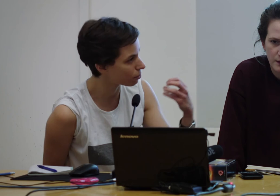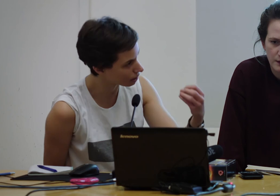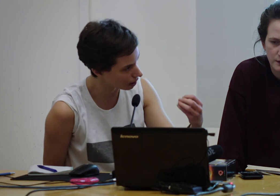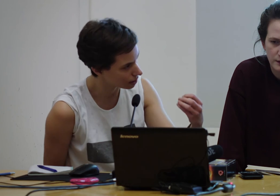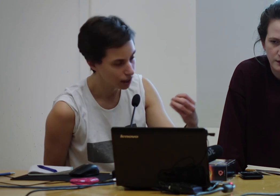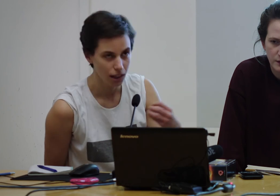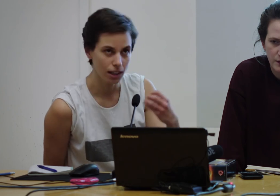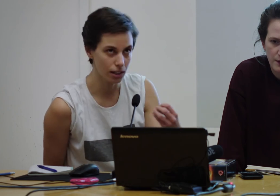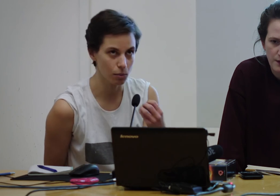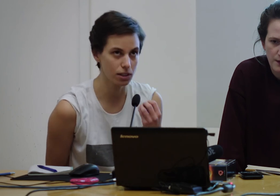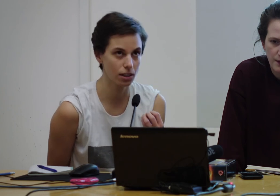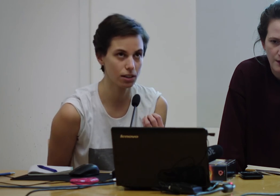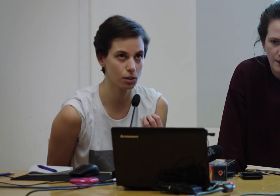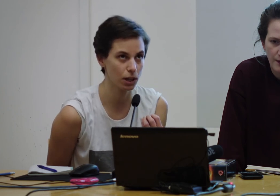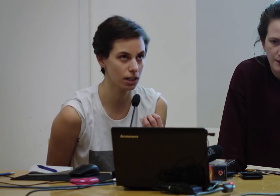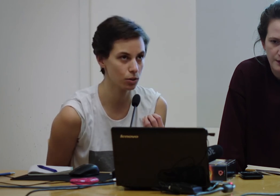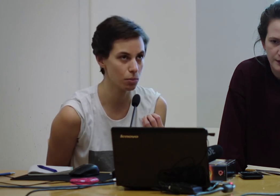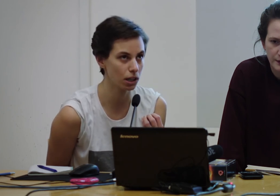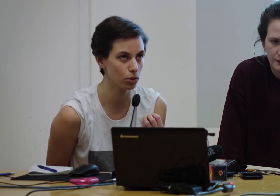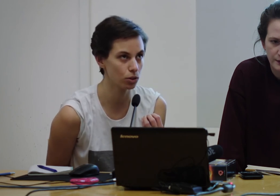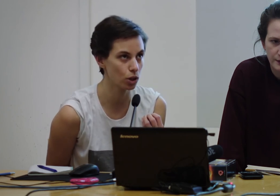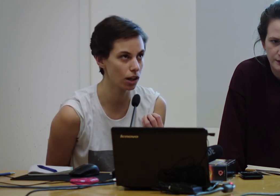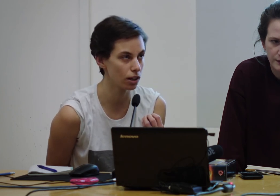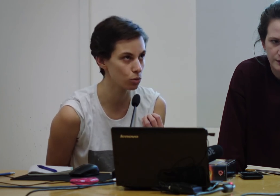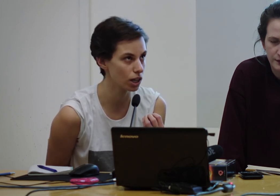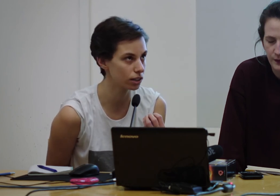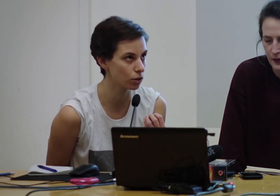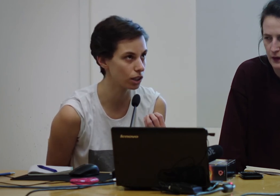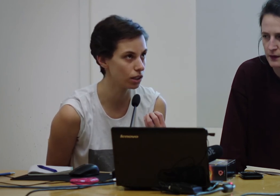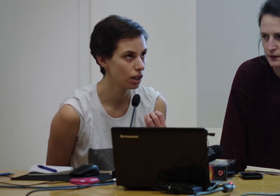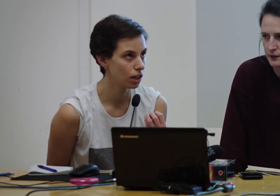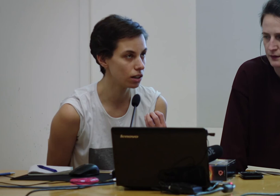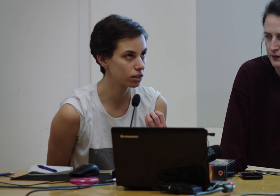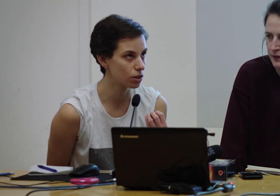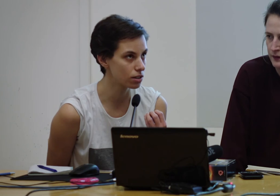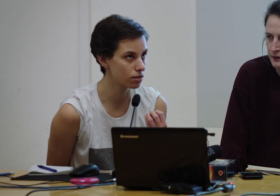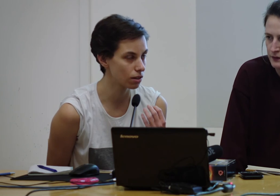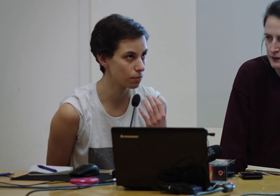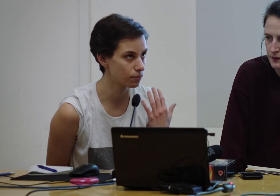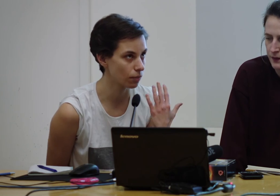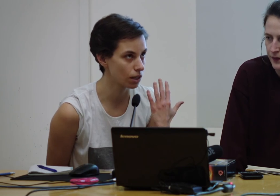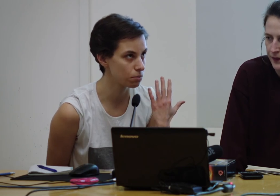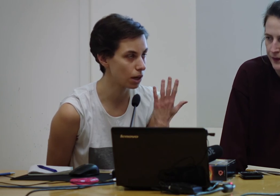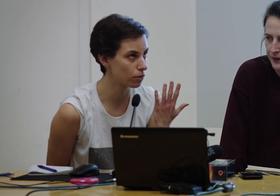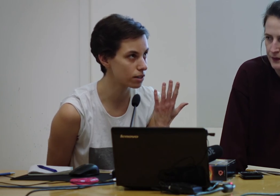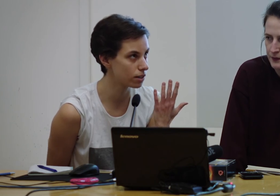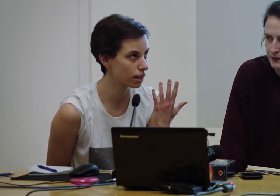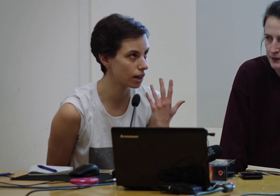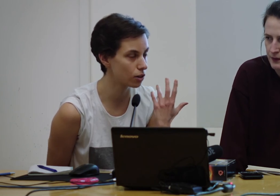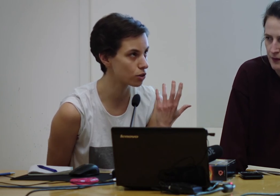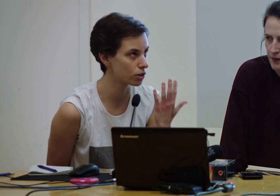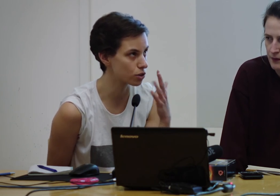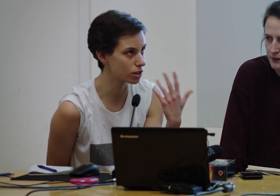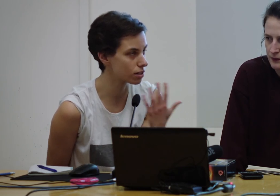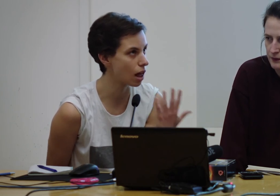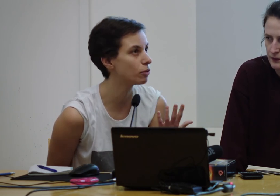to, že napríklad, ja neviem, keď prichádzajú napríklad do galérie ľudia, ktorí majú vlastne nejaký